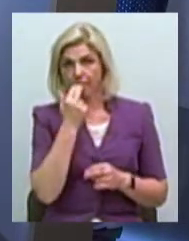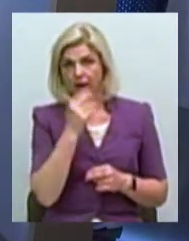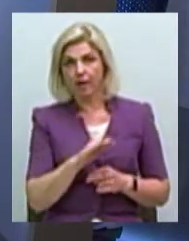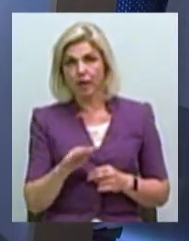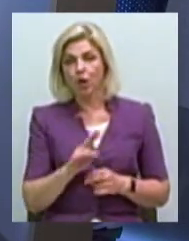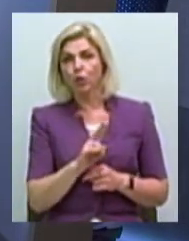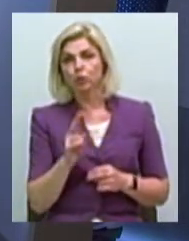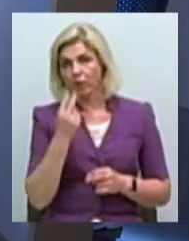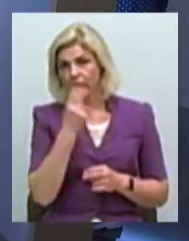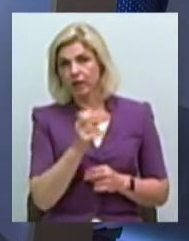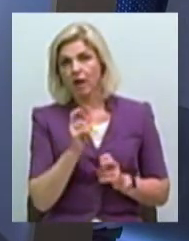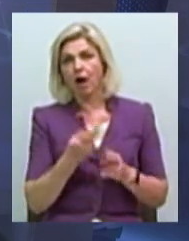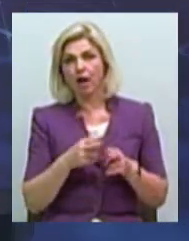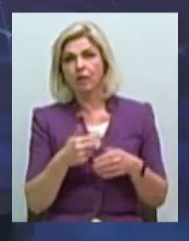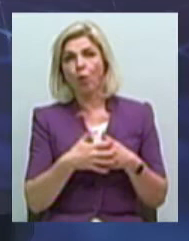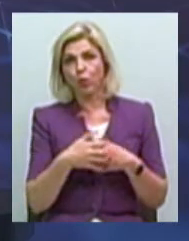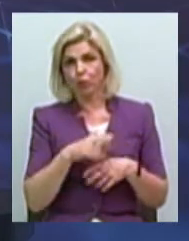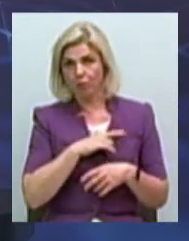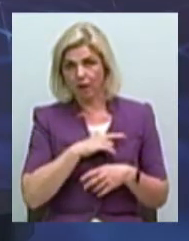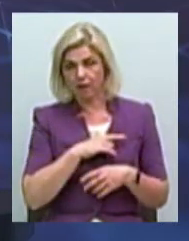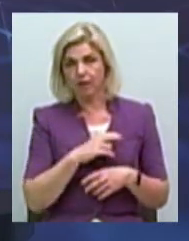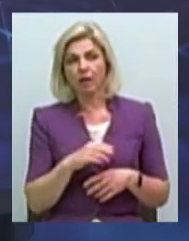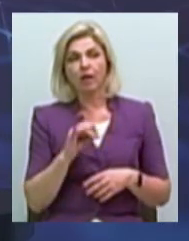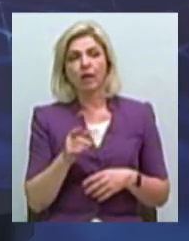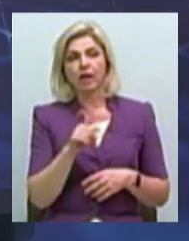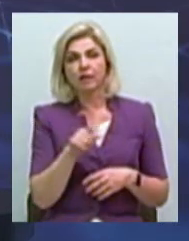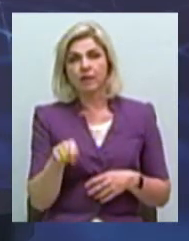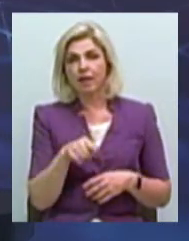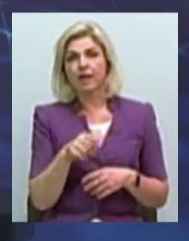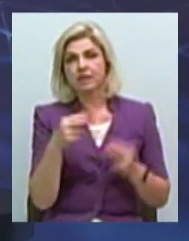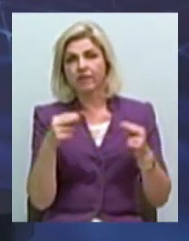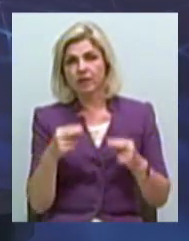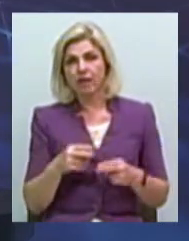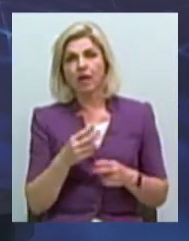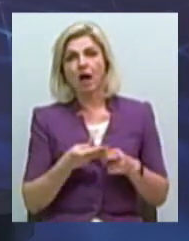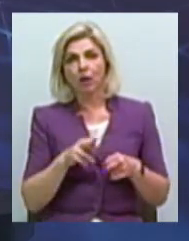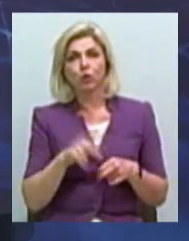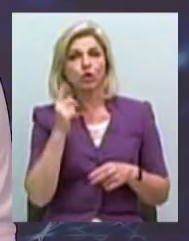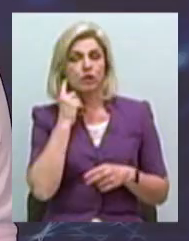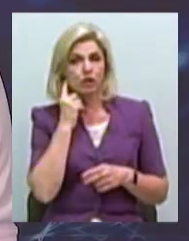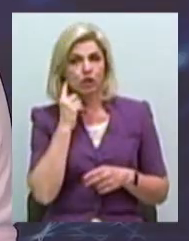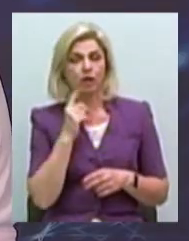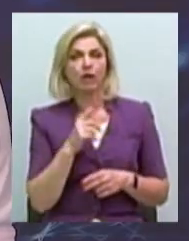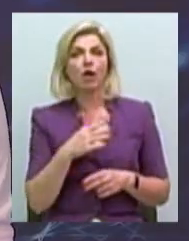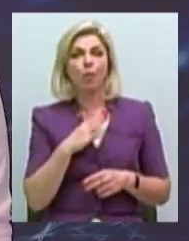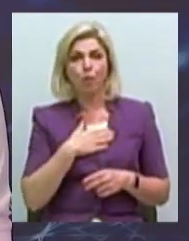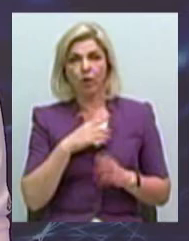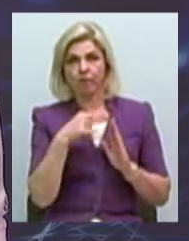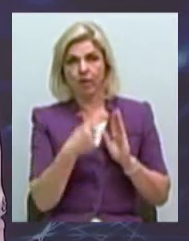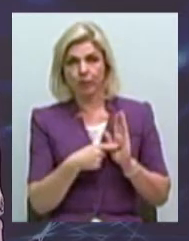видели непосредственно, как этот кот умирал, непосредственно тех свидетелей, которые слышали мой